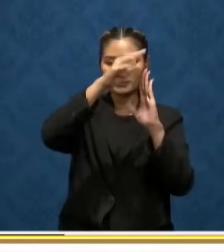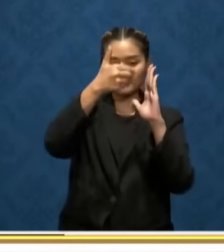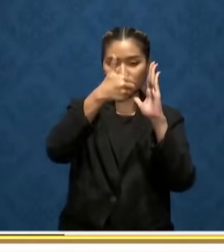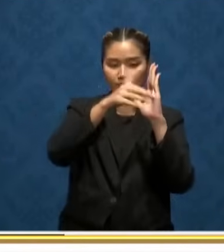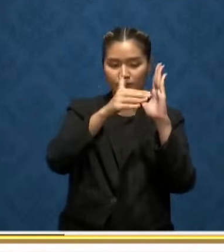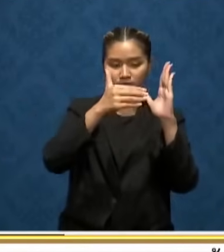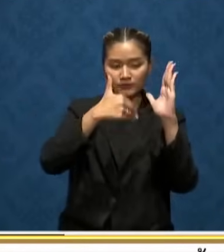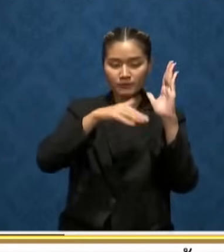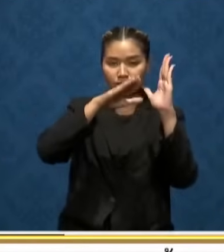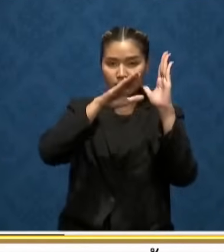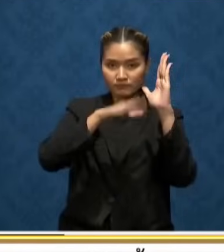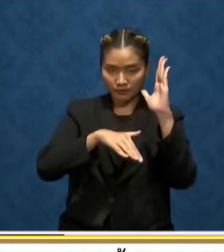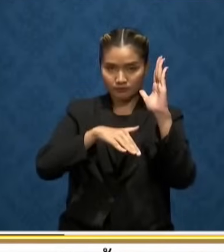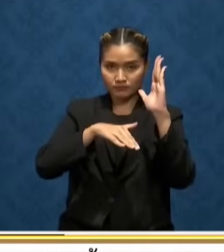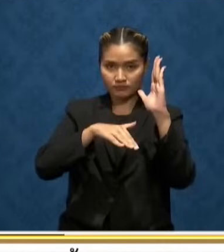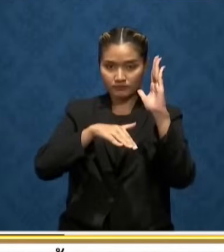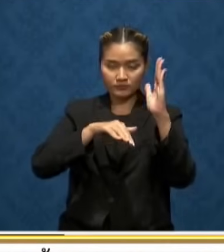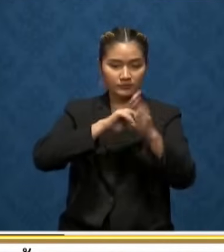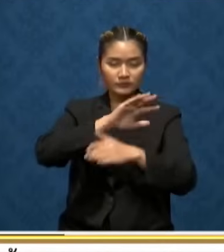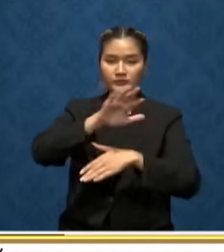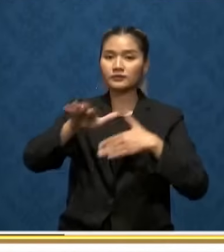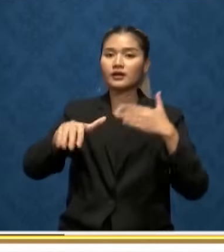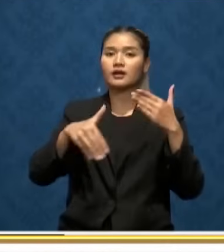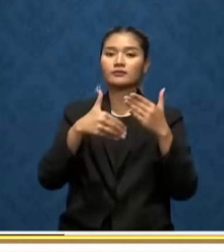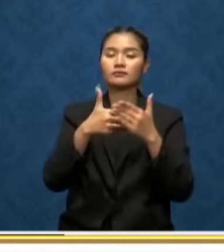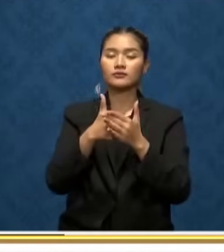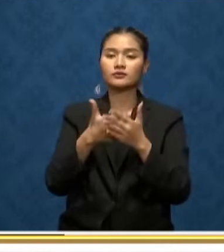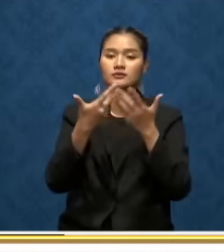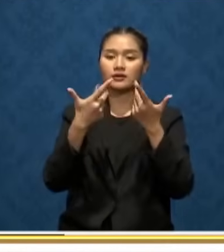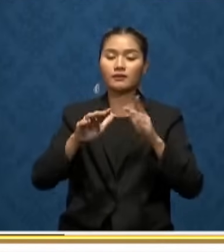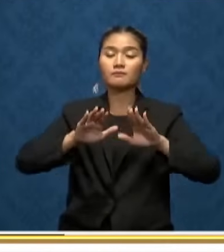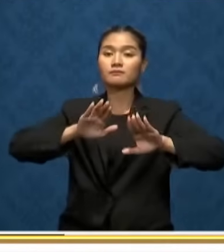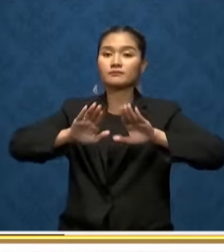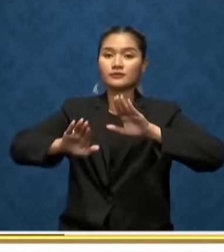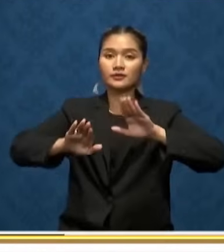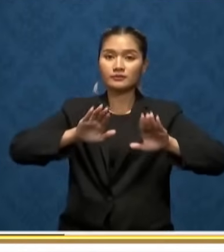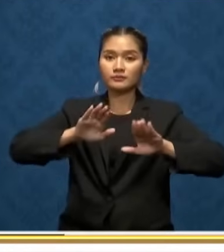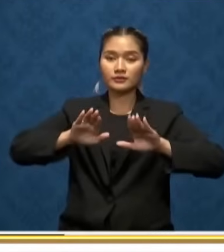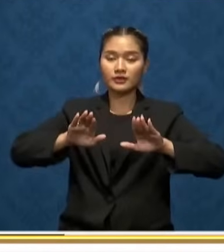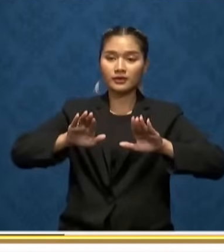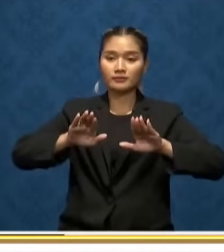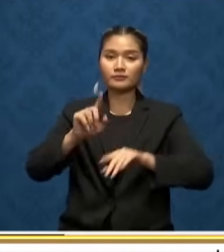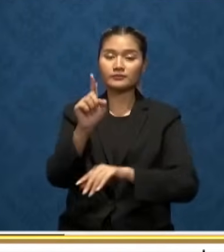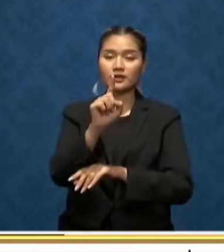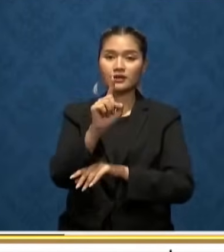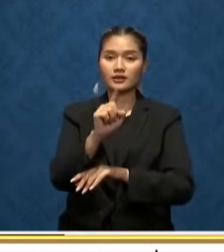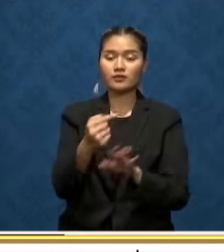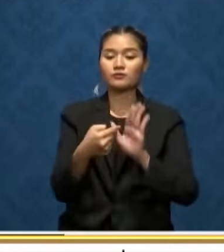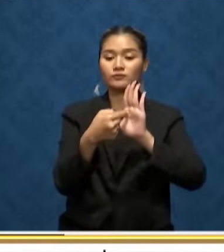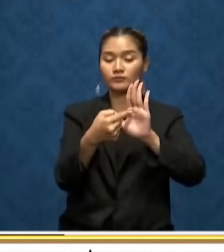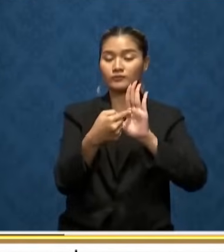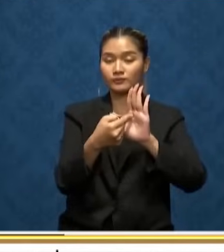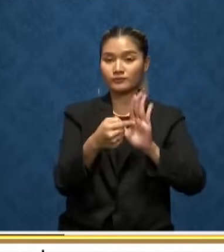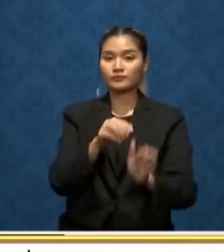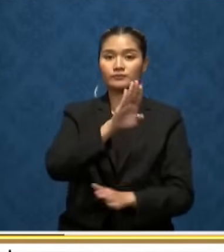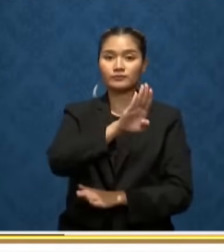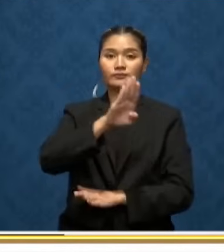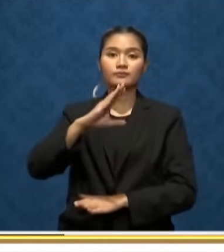ซียนถ้าจะเทียบกับสื่อสาธารณะที่เราพูดกันถึงอย่าง BBC